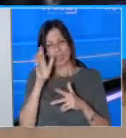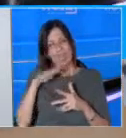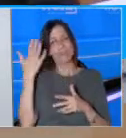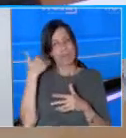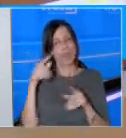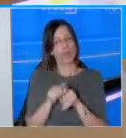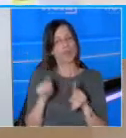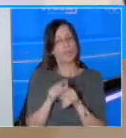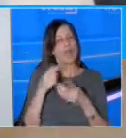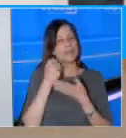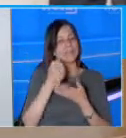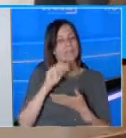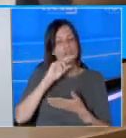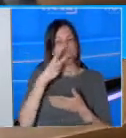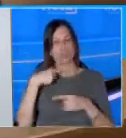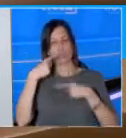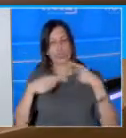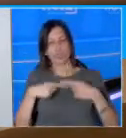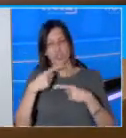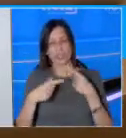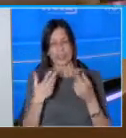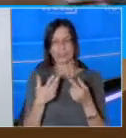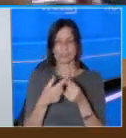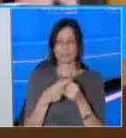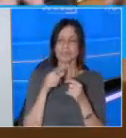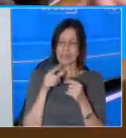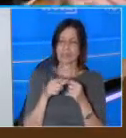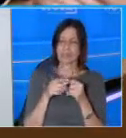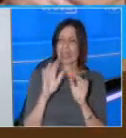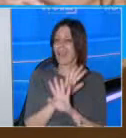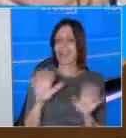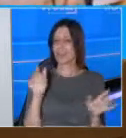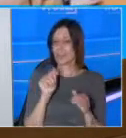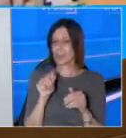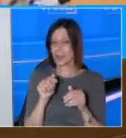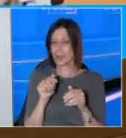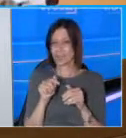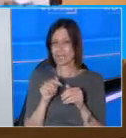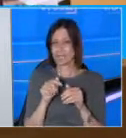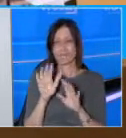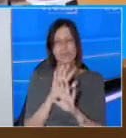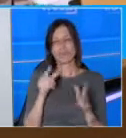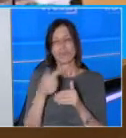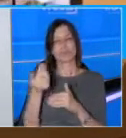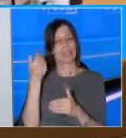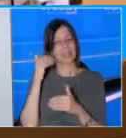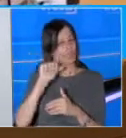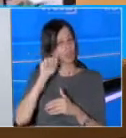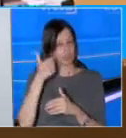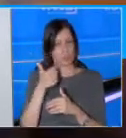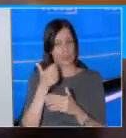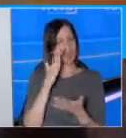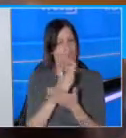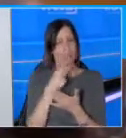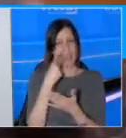הדו-שנתי. כן, יש פה הבדל, זה גם לדוקטורים השונות. כך שבעצם אין פה תקדים ראשוני, ראינו